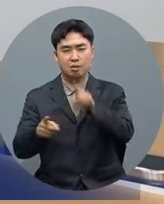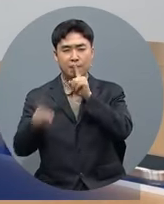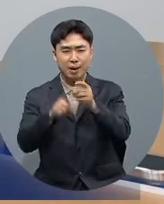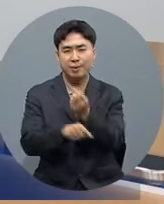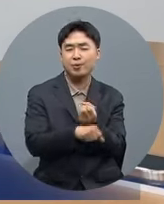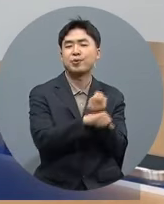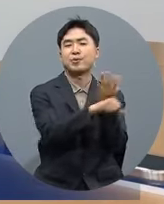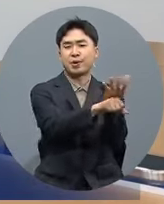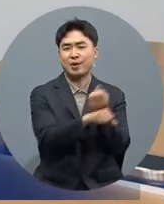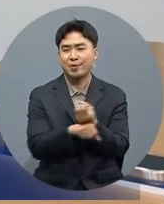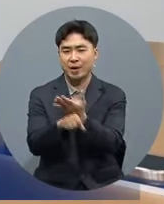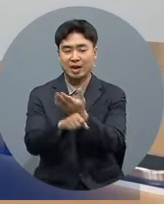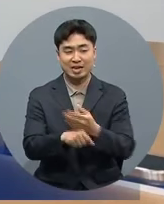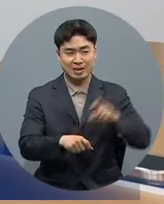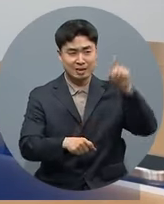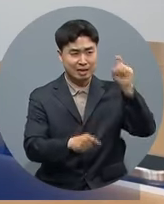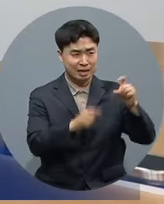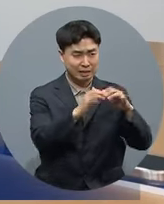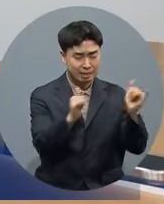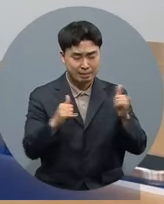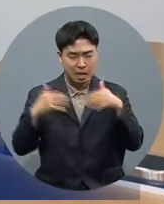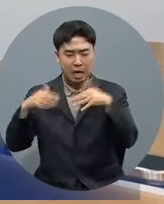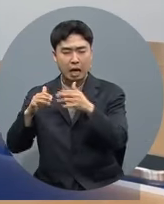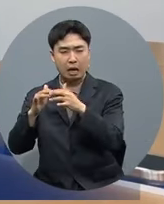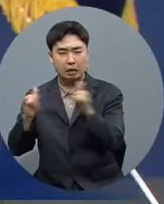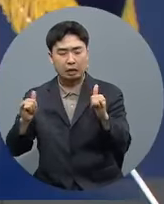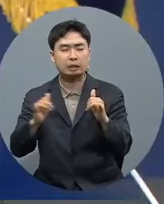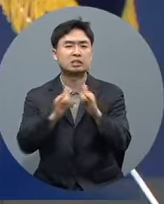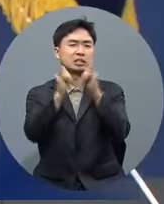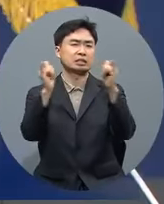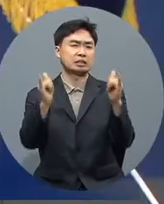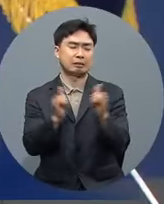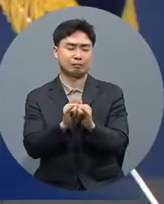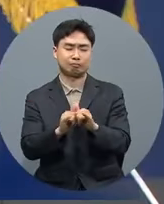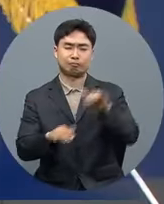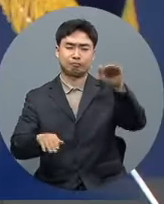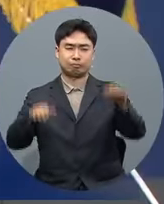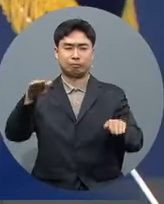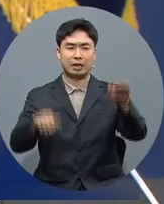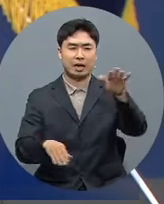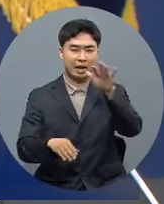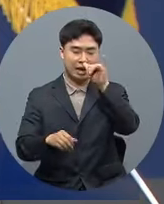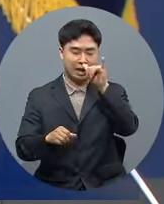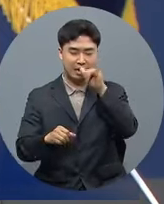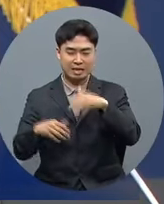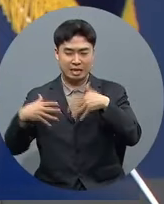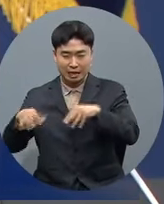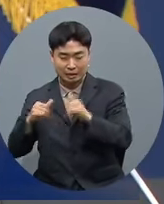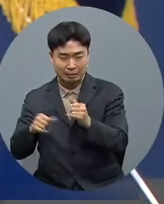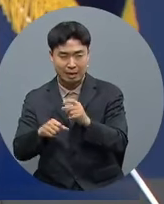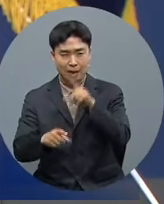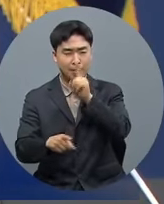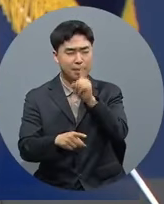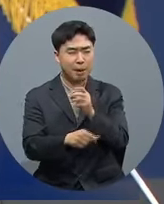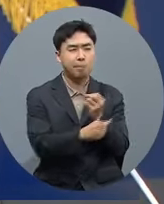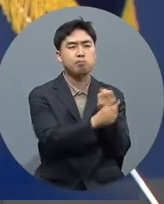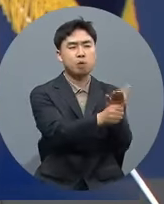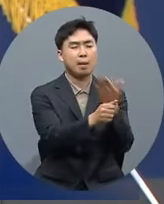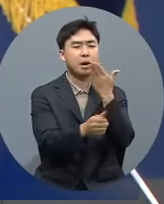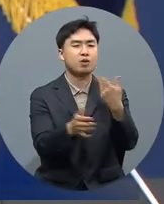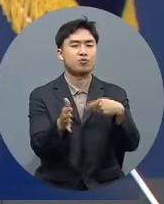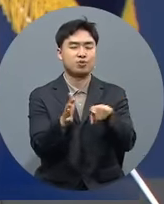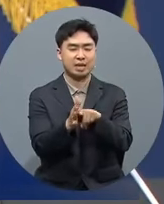전달하고 강자와 약자로 구분되는 이 사회에서 약자가 강자에게 큰 소리라도 낼 수 있게끔